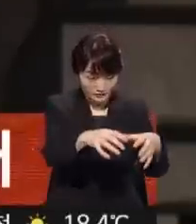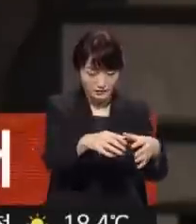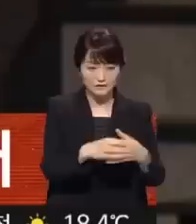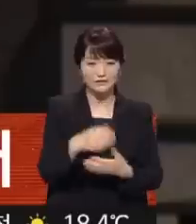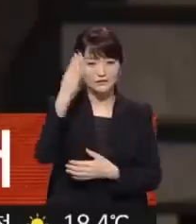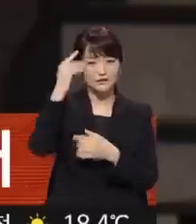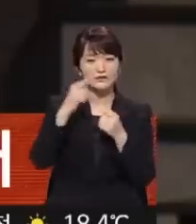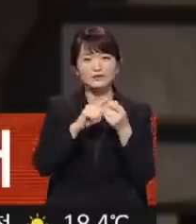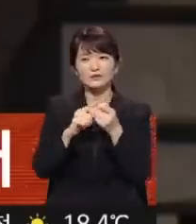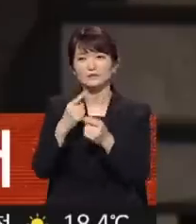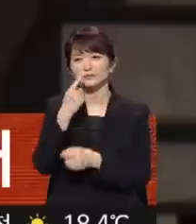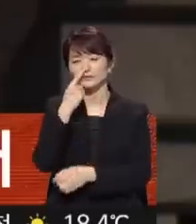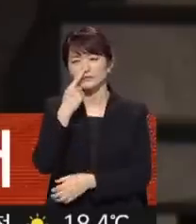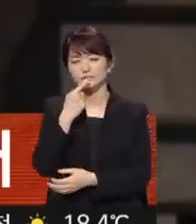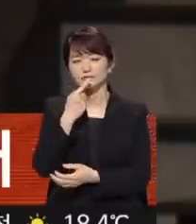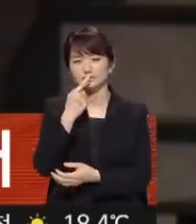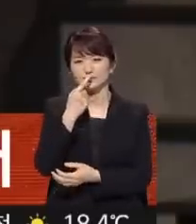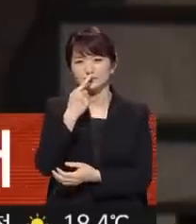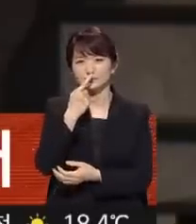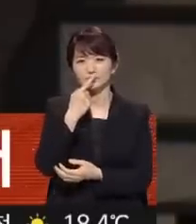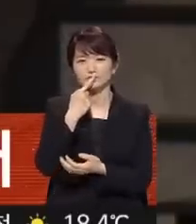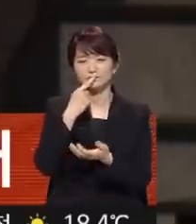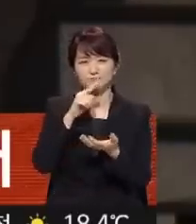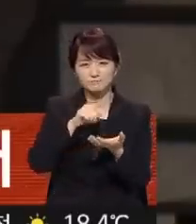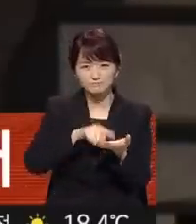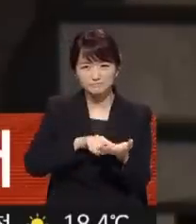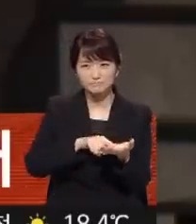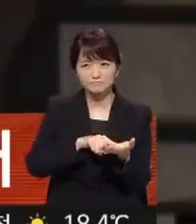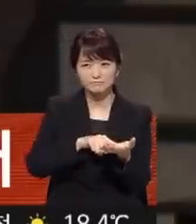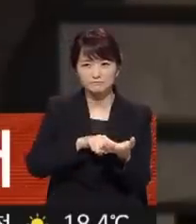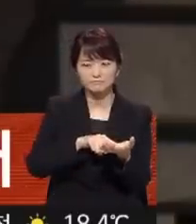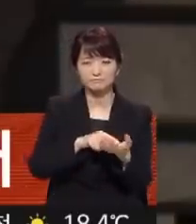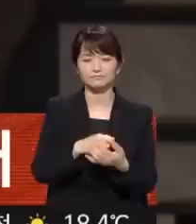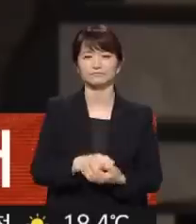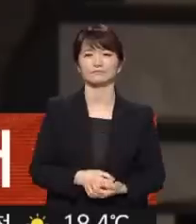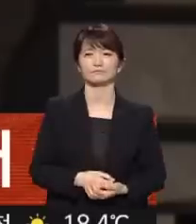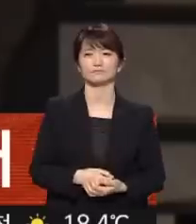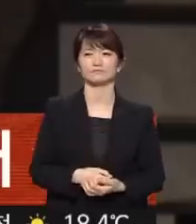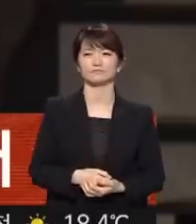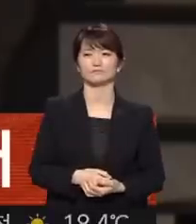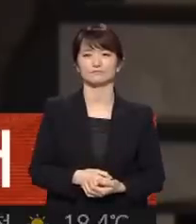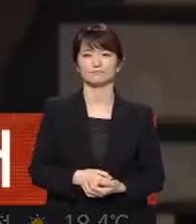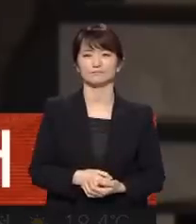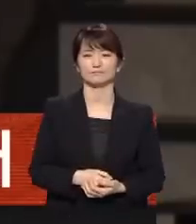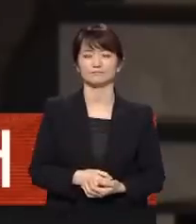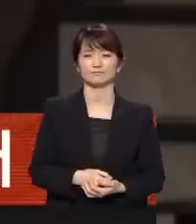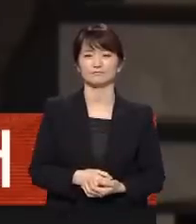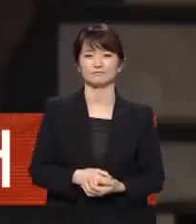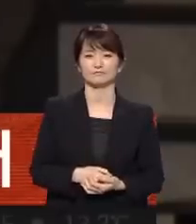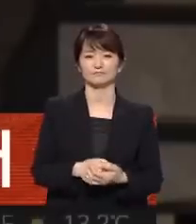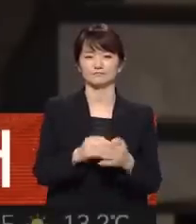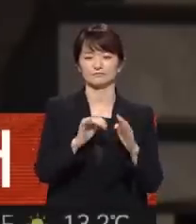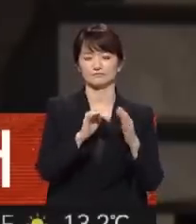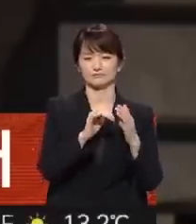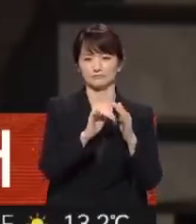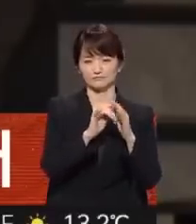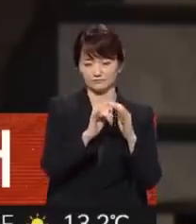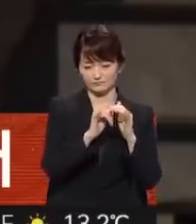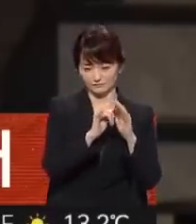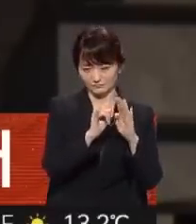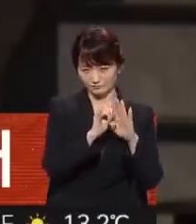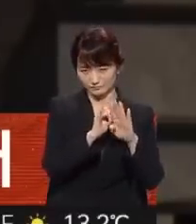쉬운, 그렇게 해서 그 세종대왕께서 이제 이 백성들이 정말